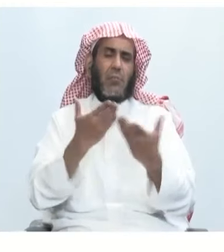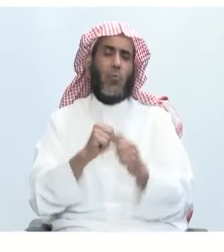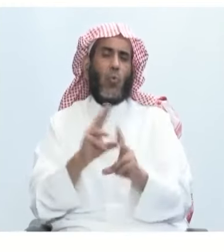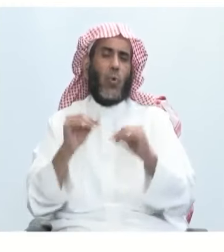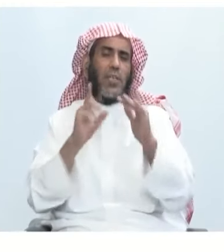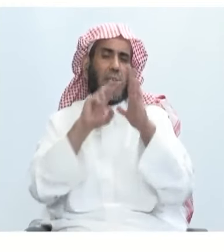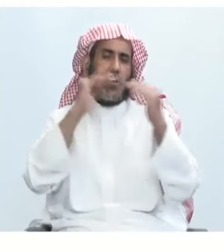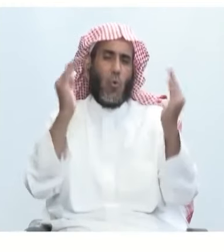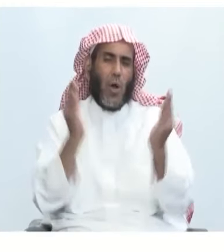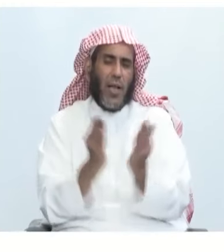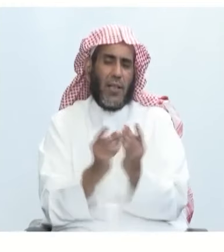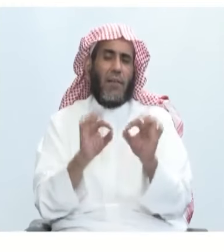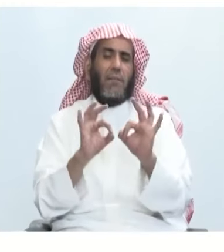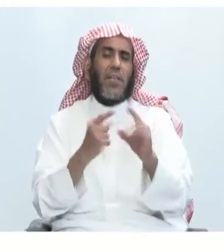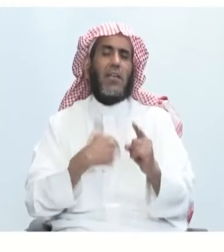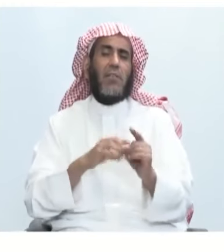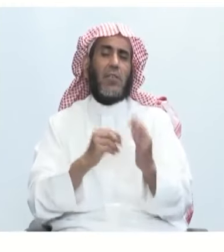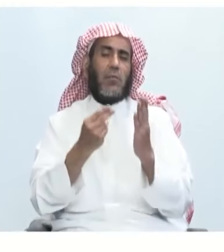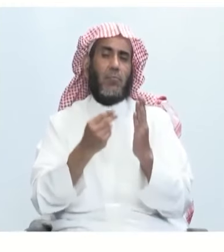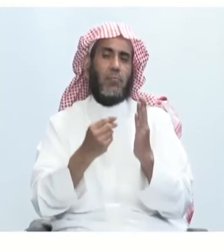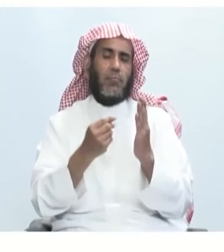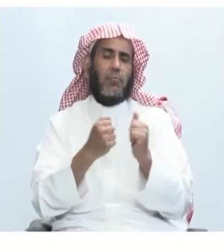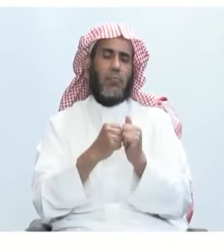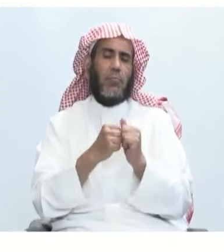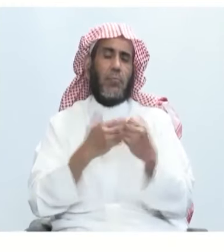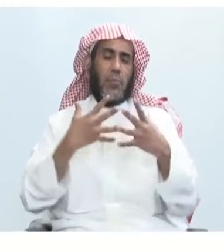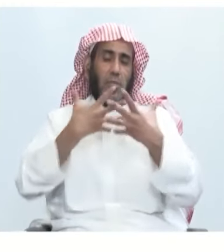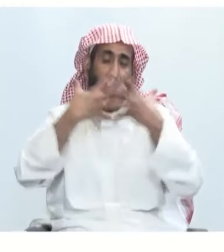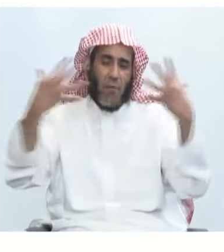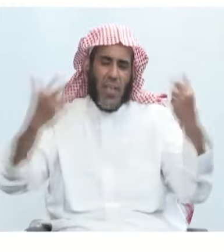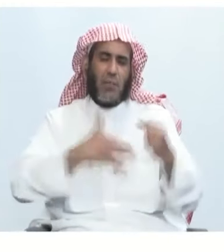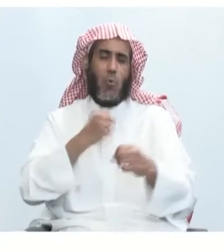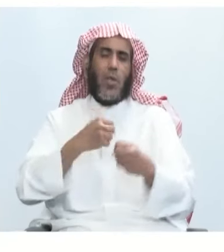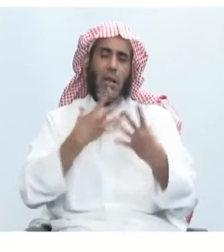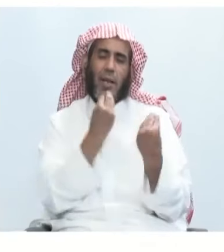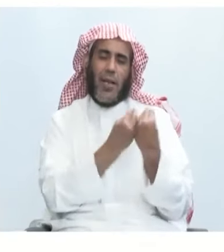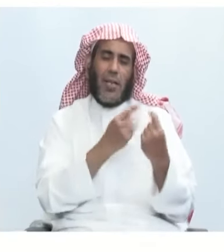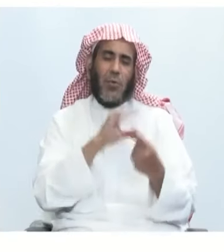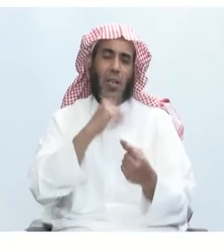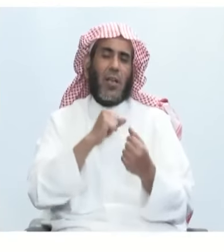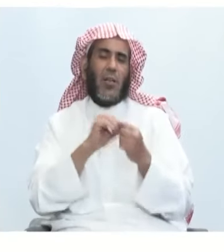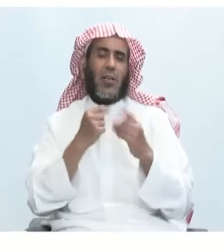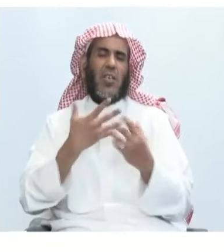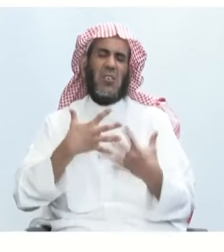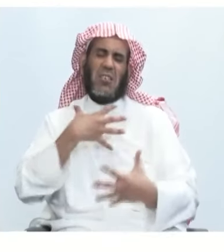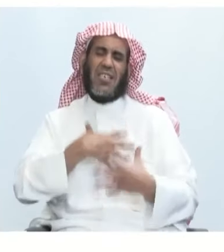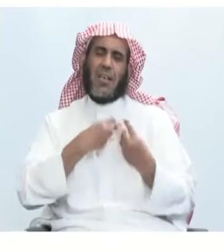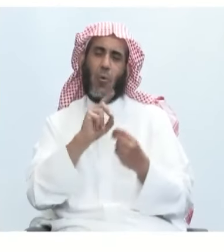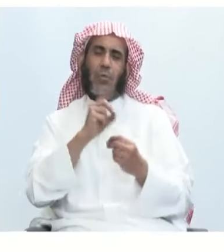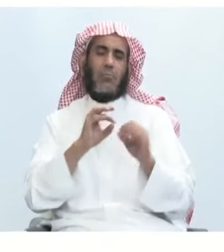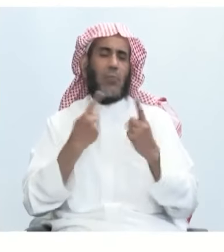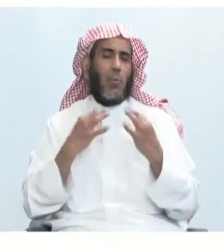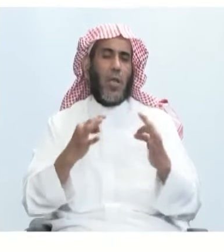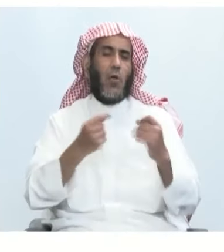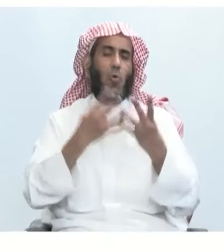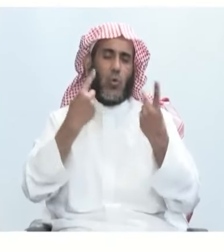نسقا واحدا في نفس في نفس وثيقه ا صافيه مؤمنه رحيمه لاسبيل عليها الى طوارق الشهوات وبغته الطبيعه